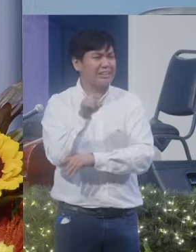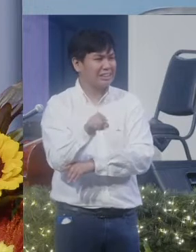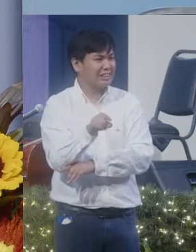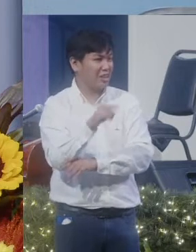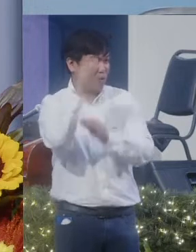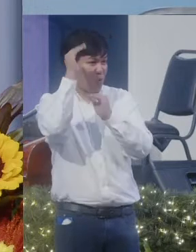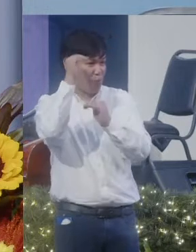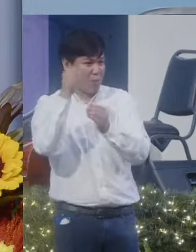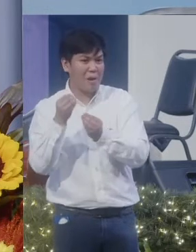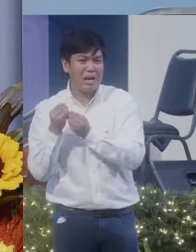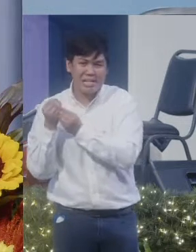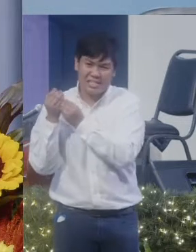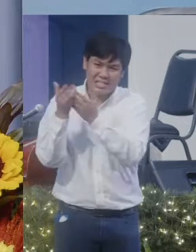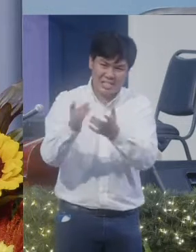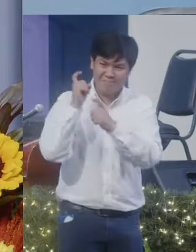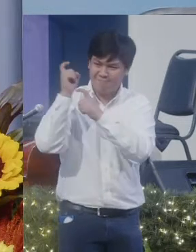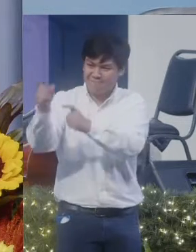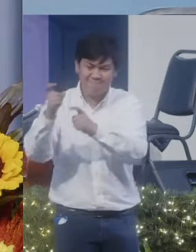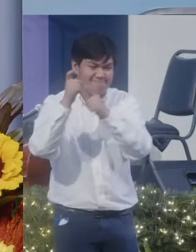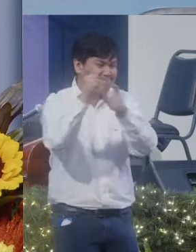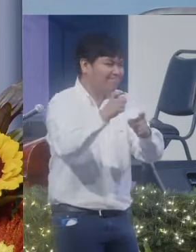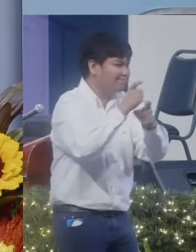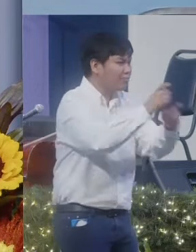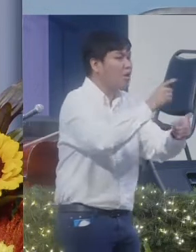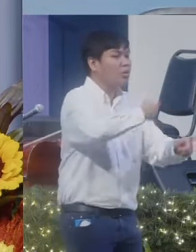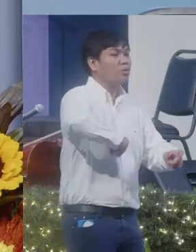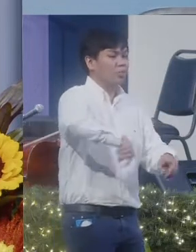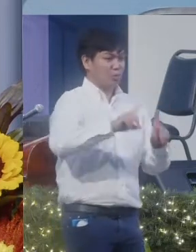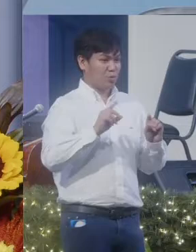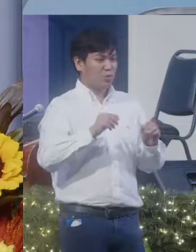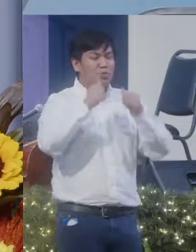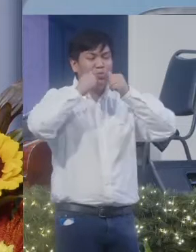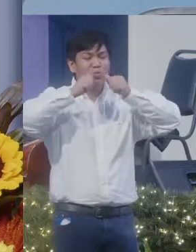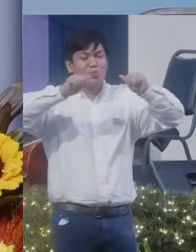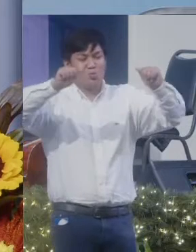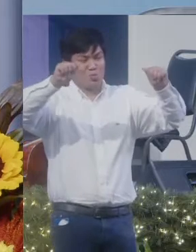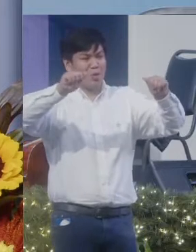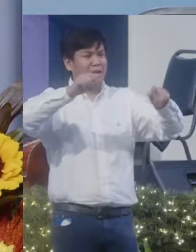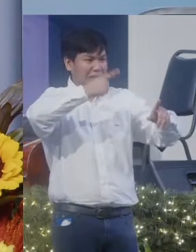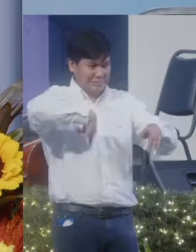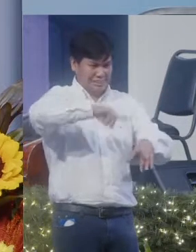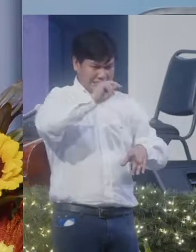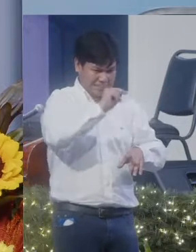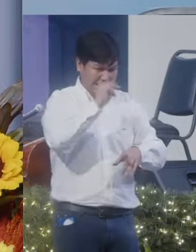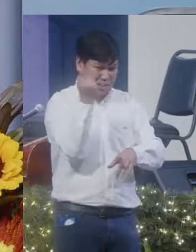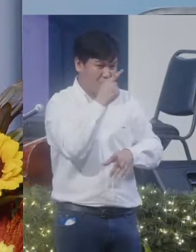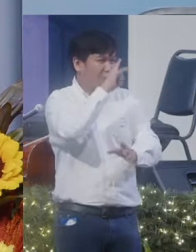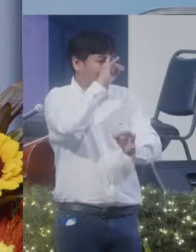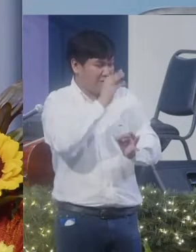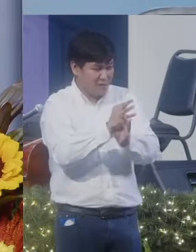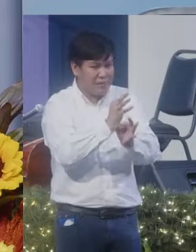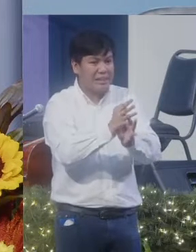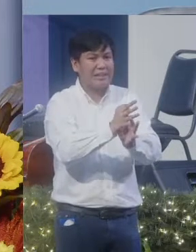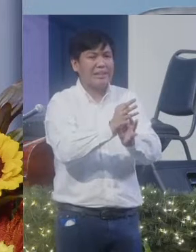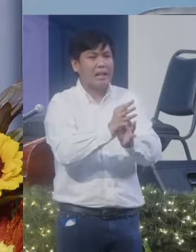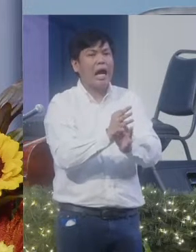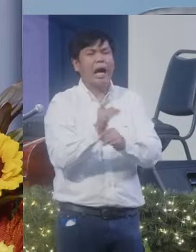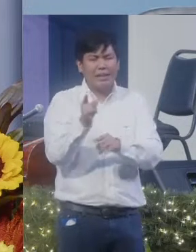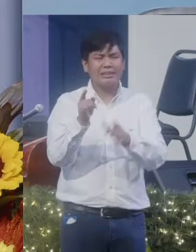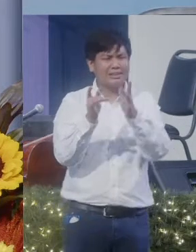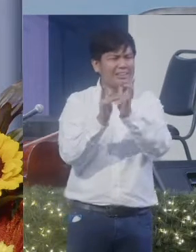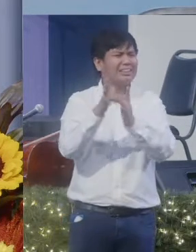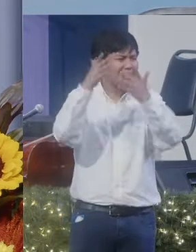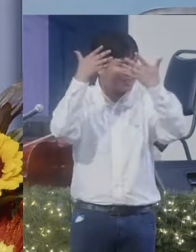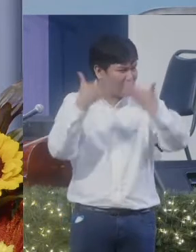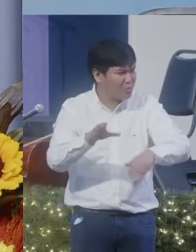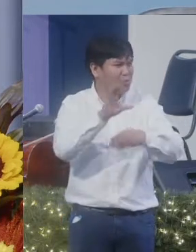na ibinibigay sa atin, pangako na ibinibigay niya sa atin na kung tayo'y mananampalataya sa kanyang tapos na nagawain,